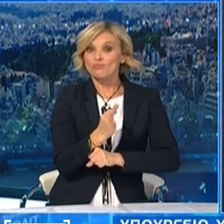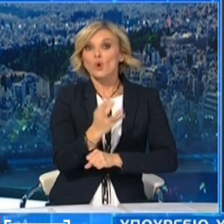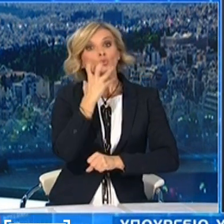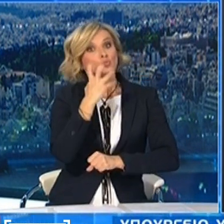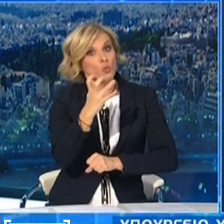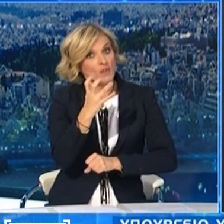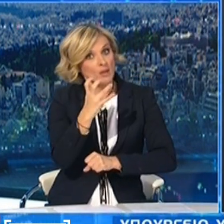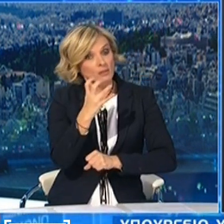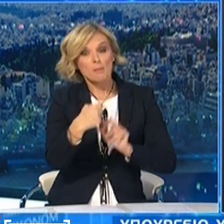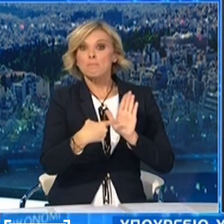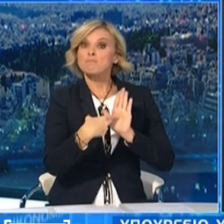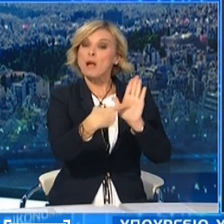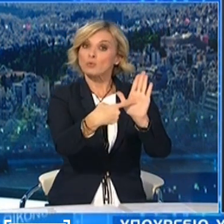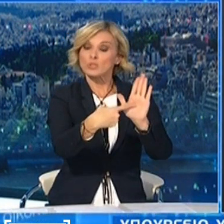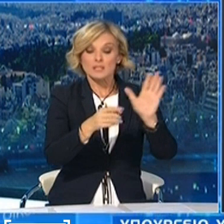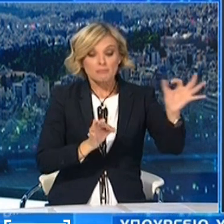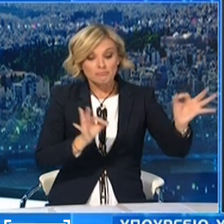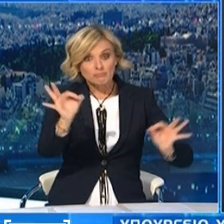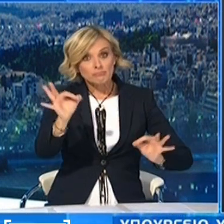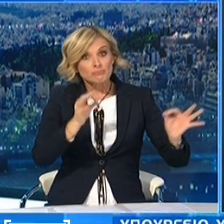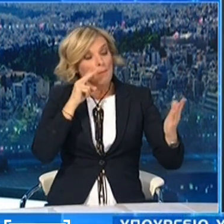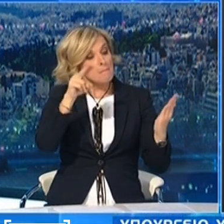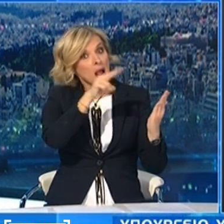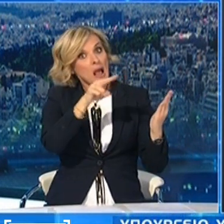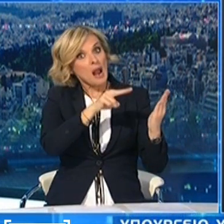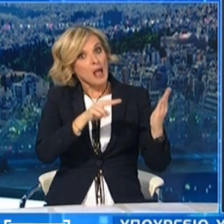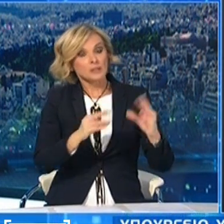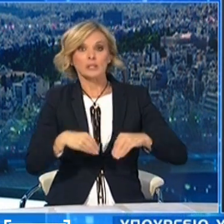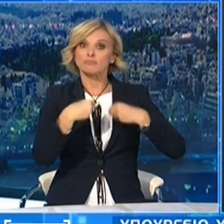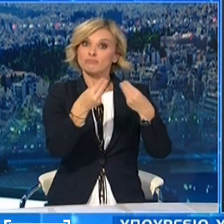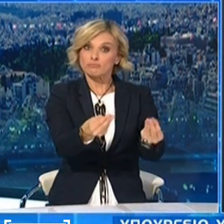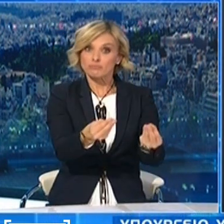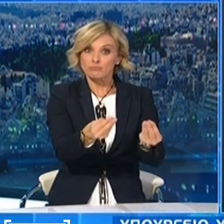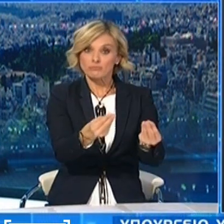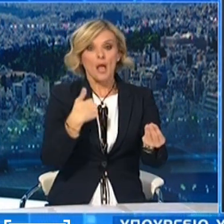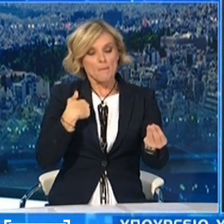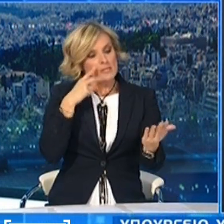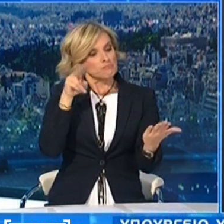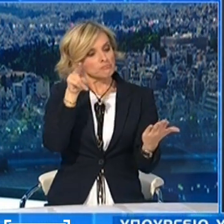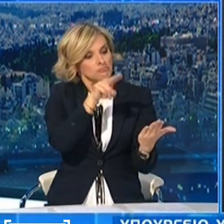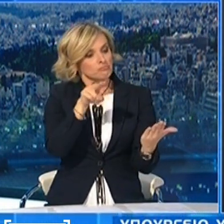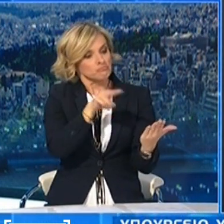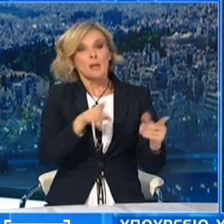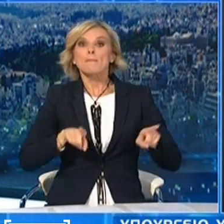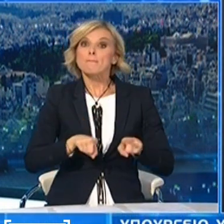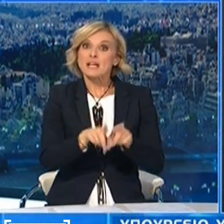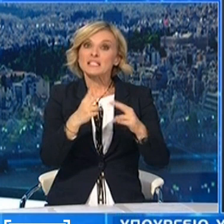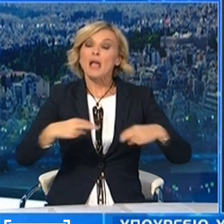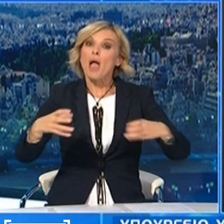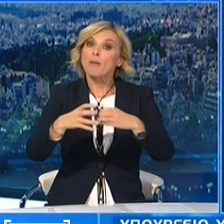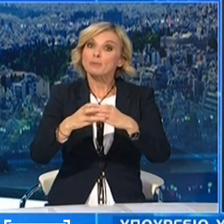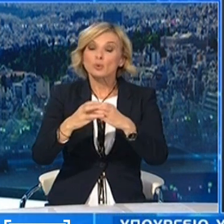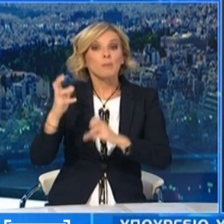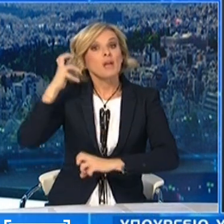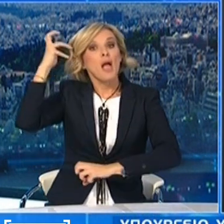μελέτη, στην οποία μάλιστα αξιολογήθηκε στην Επιτροπή που συζητήθηκε τρεις φορές των λοιμοξιολόγων, ως την πλέον